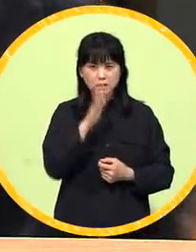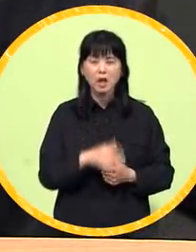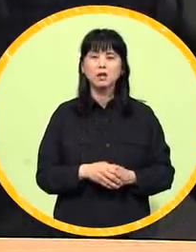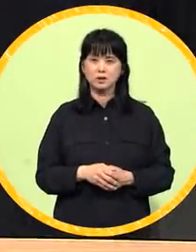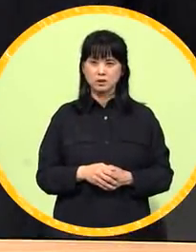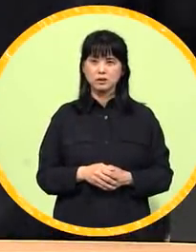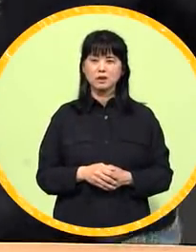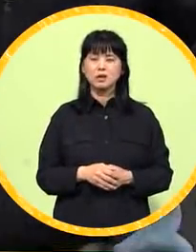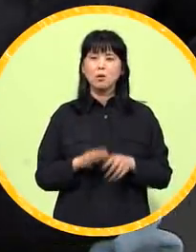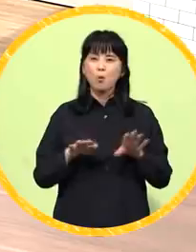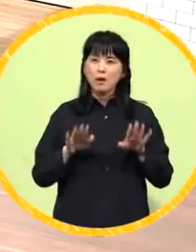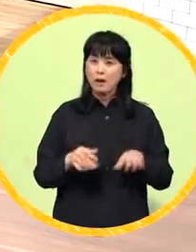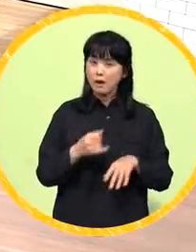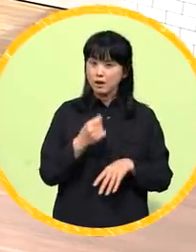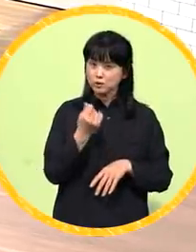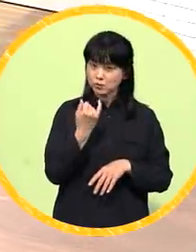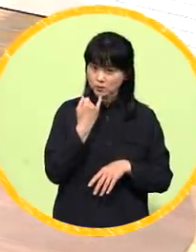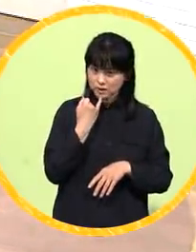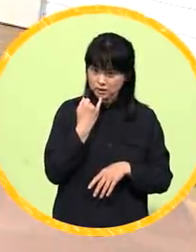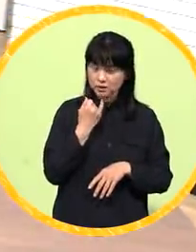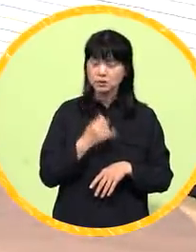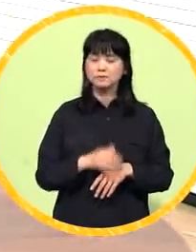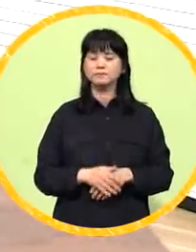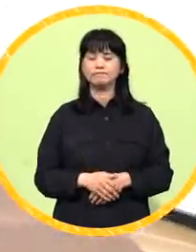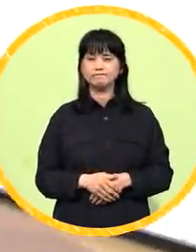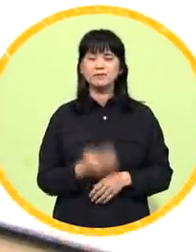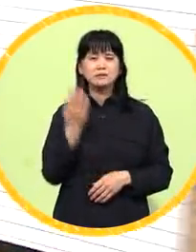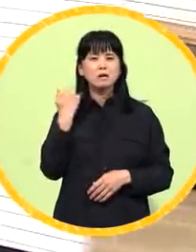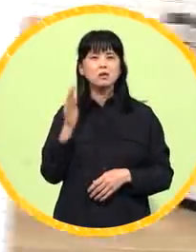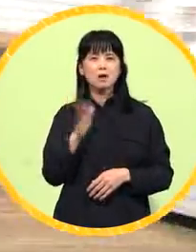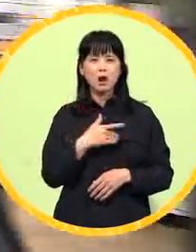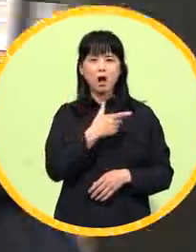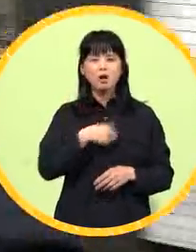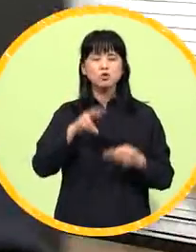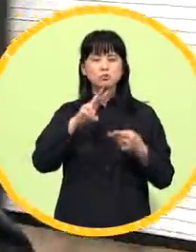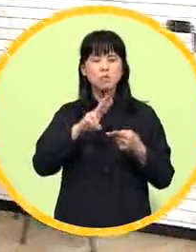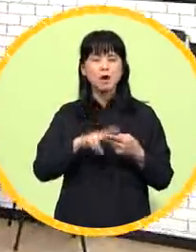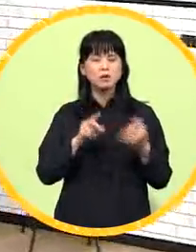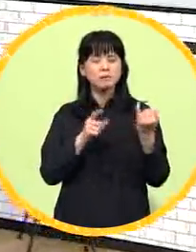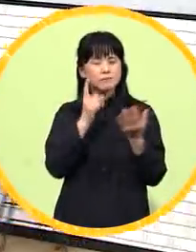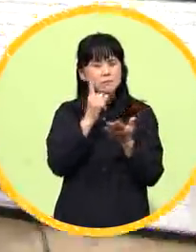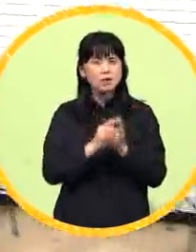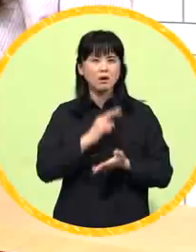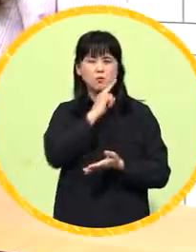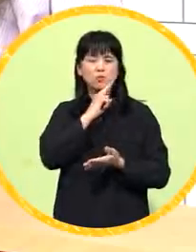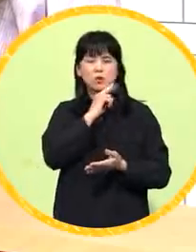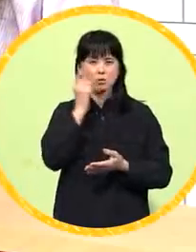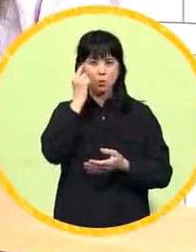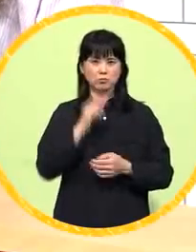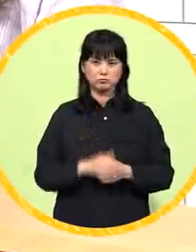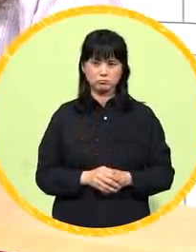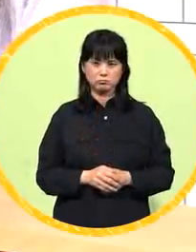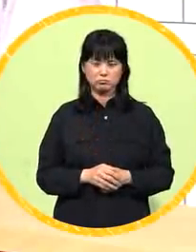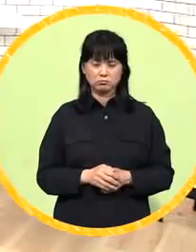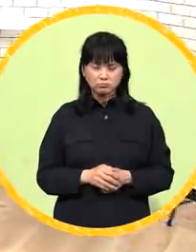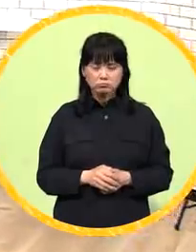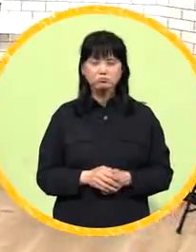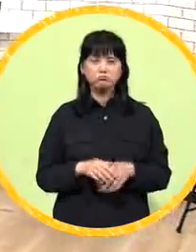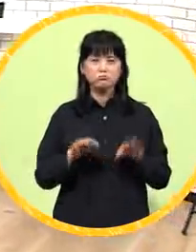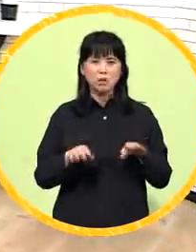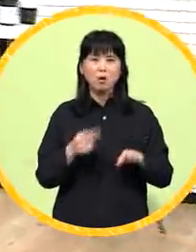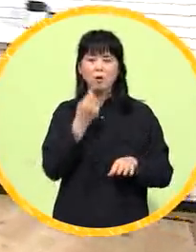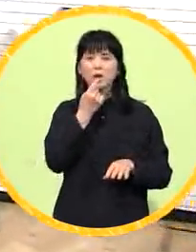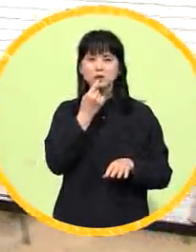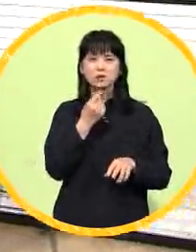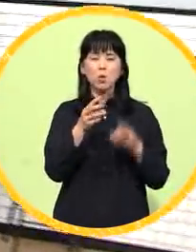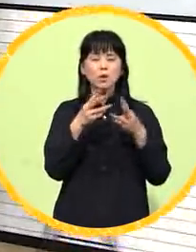ここで少し惜しいですかいやーさっきからねちょっと熊井ちゃんばっかりずるいなぁと思っ食べるここでそうですよね